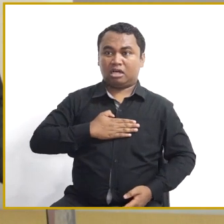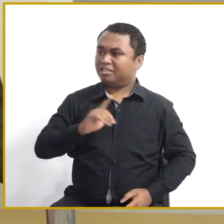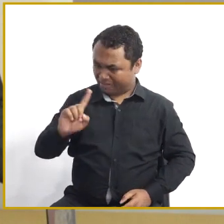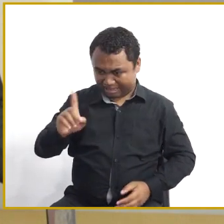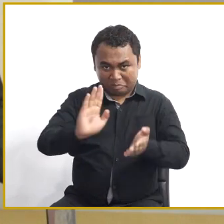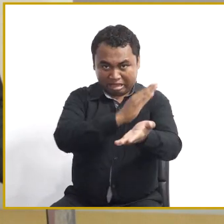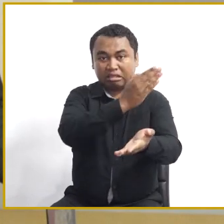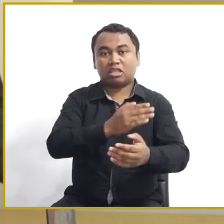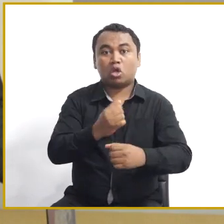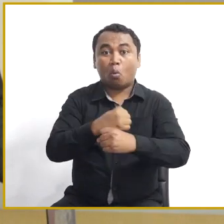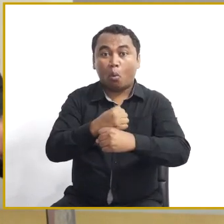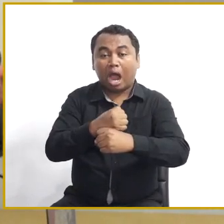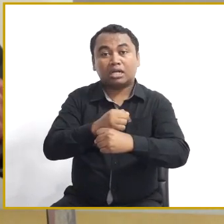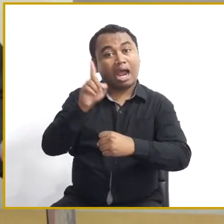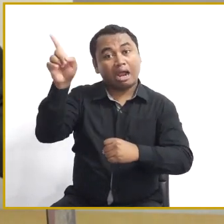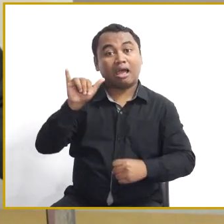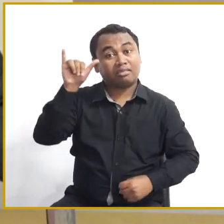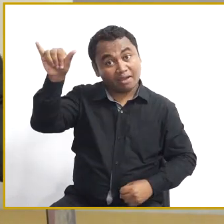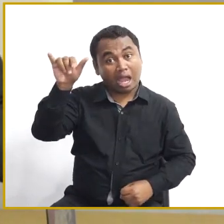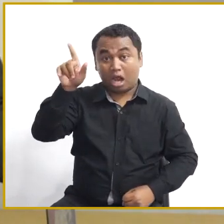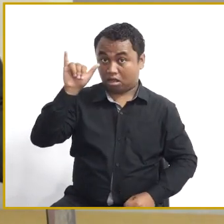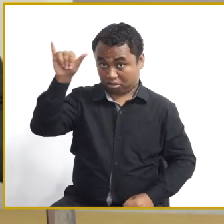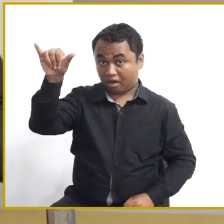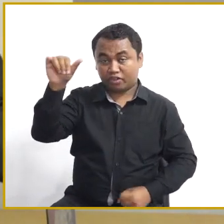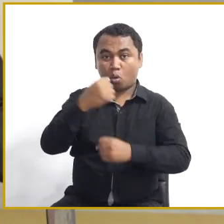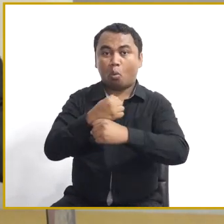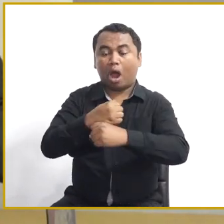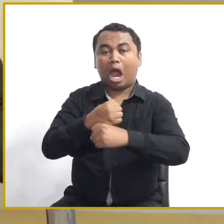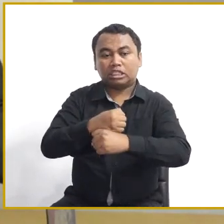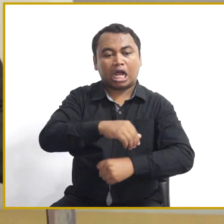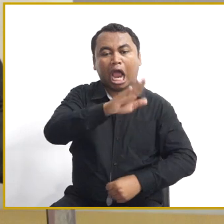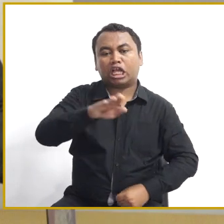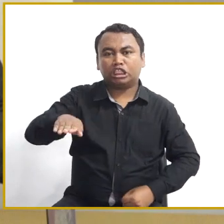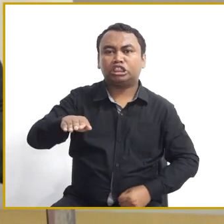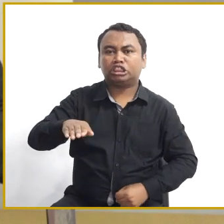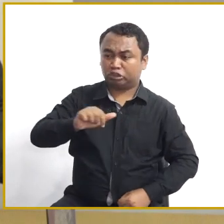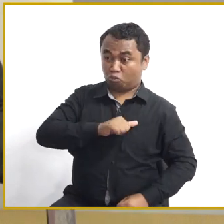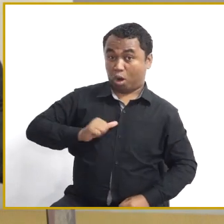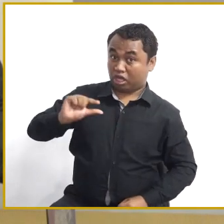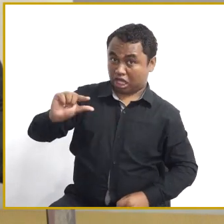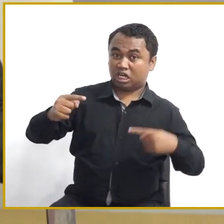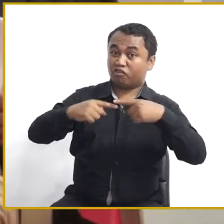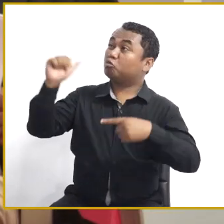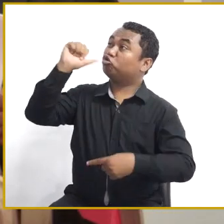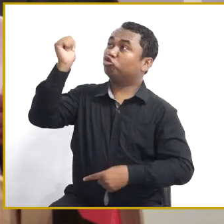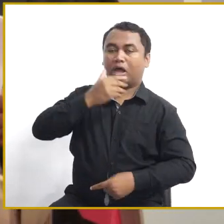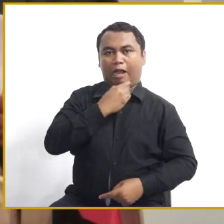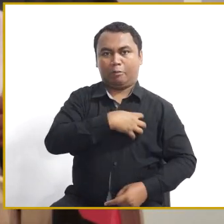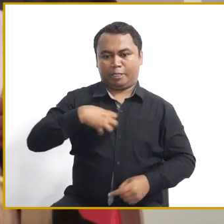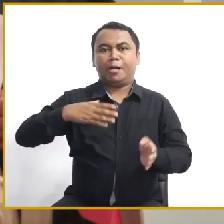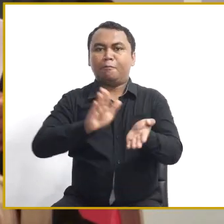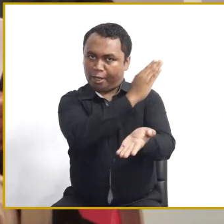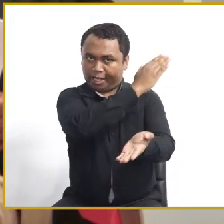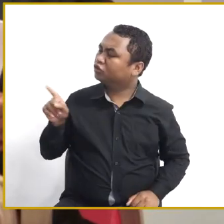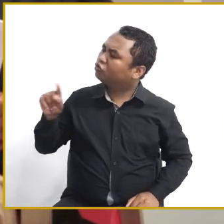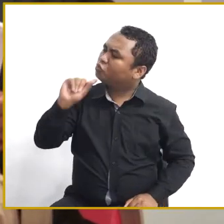misorotoka fa tonga de miditra ary ray aman-dreny mandeha makanina any amin'ny commissaria mahakasika ny resaka